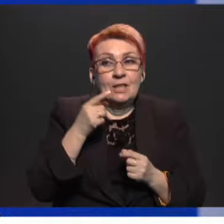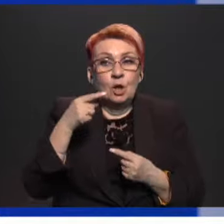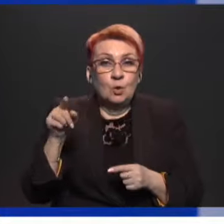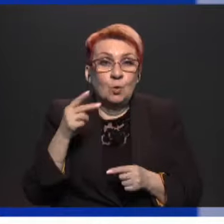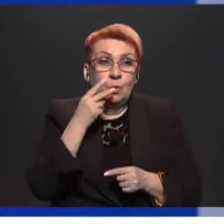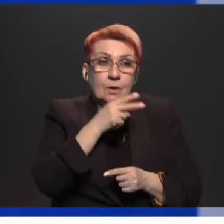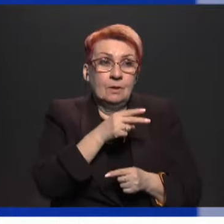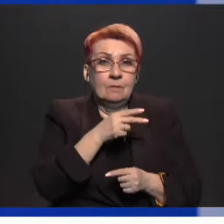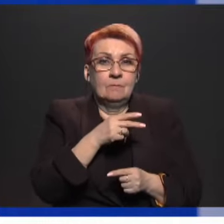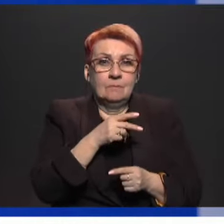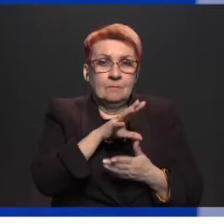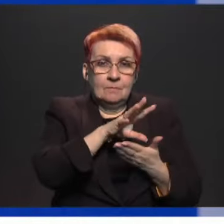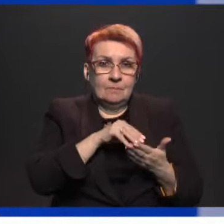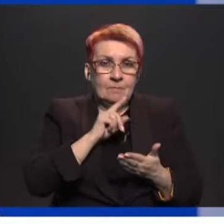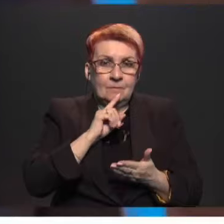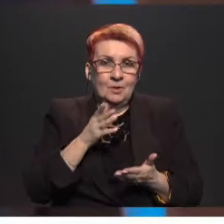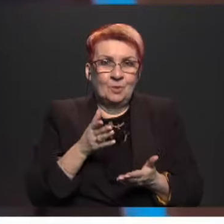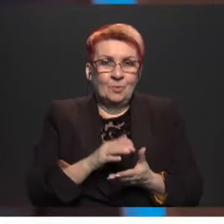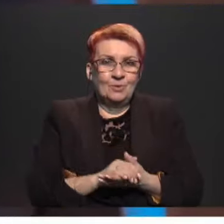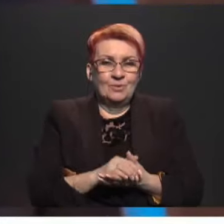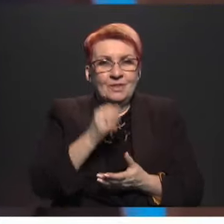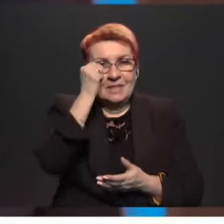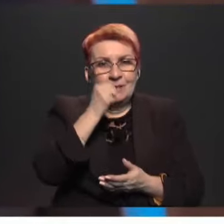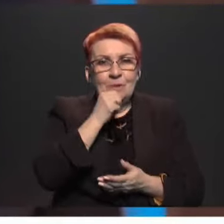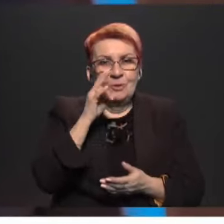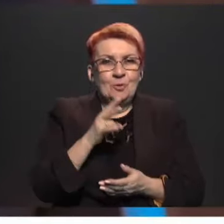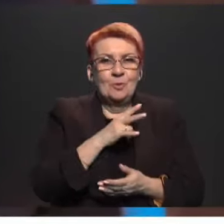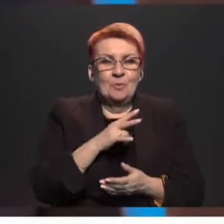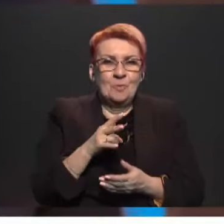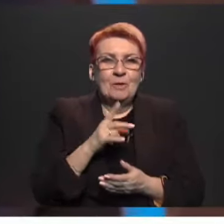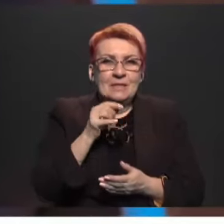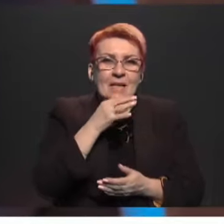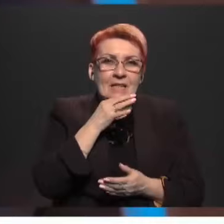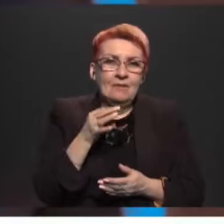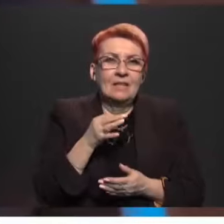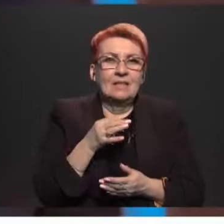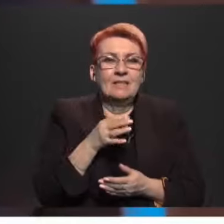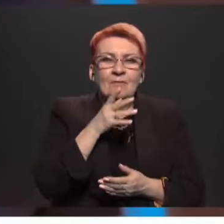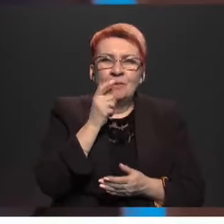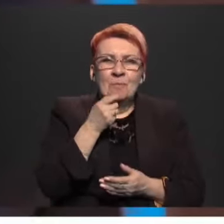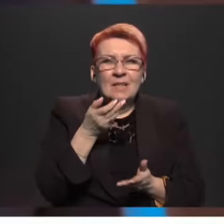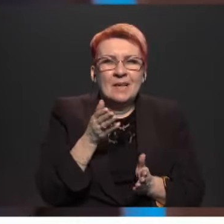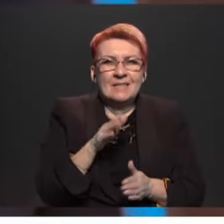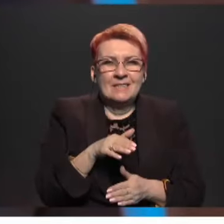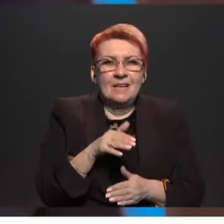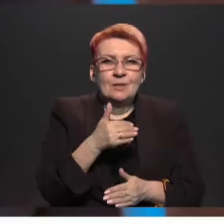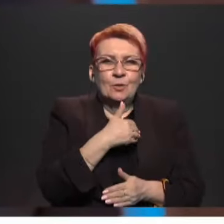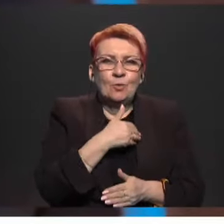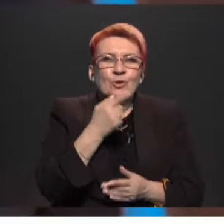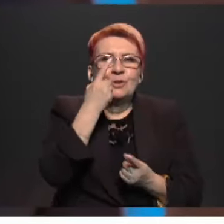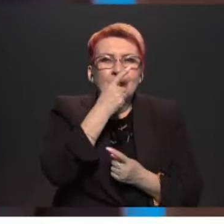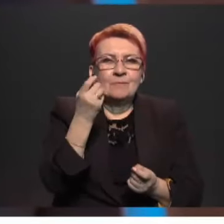нецензурного лексикона в обществе, в котором вы находитесь. Спасибо, батюшка, за ответ. У нас не очень много времени осталось в прямом эфире, но хочется осветить еще